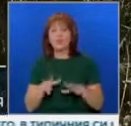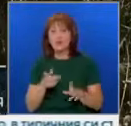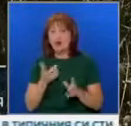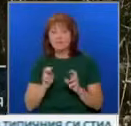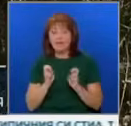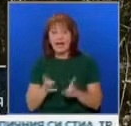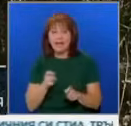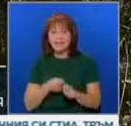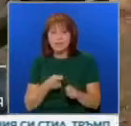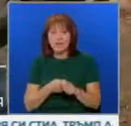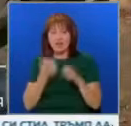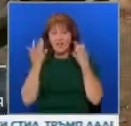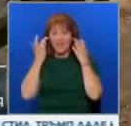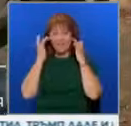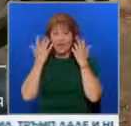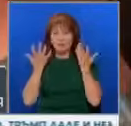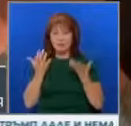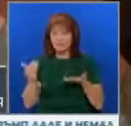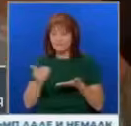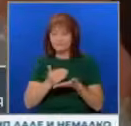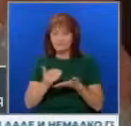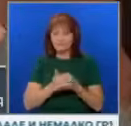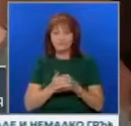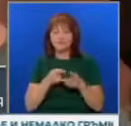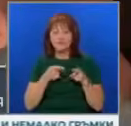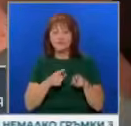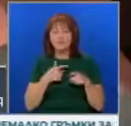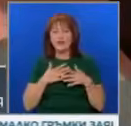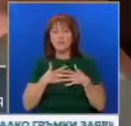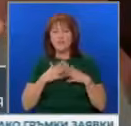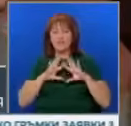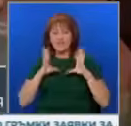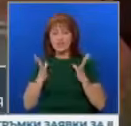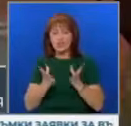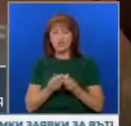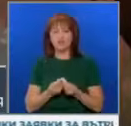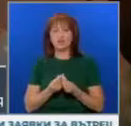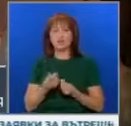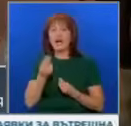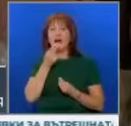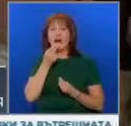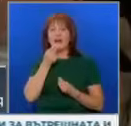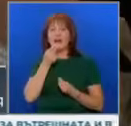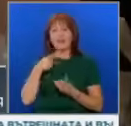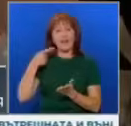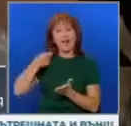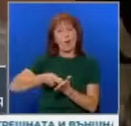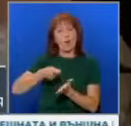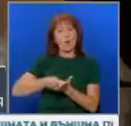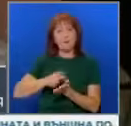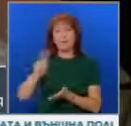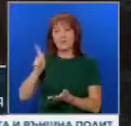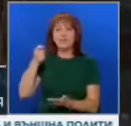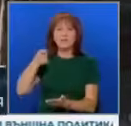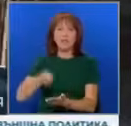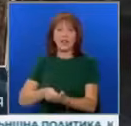прави ферма? Не виждам. На мен това ми беше всичко. Даже е къде храната, дет съм го закупил, не е платена.